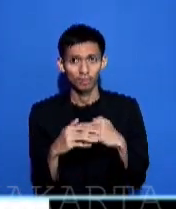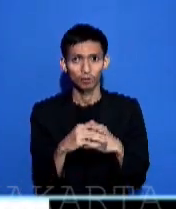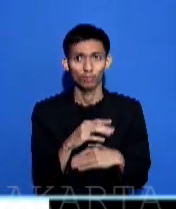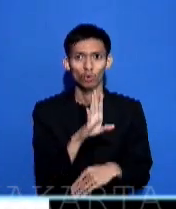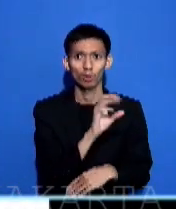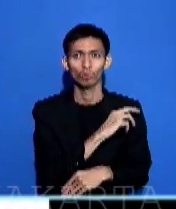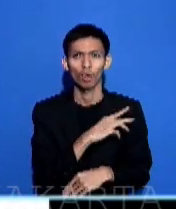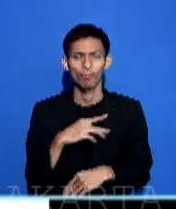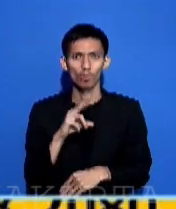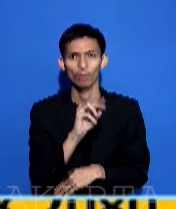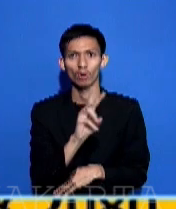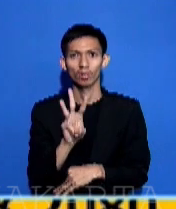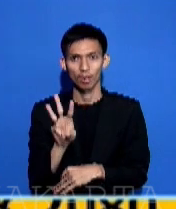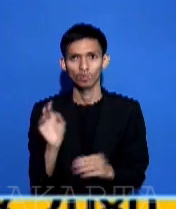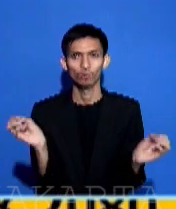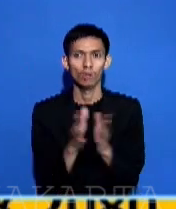2023 sebanyak